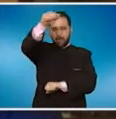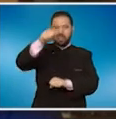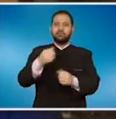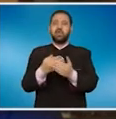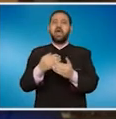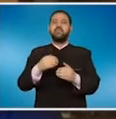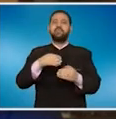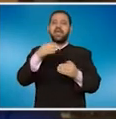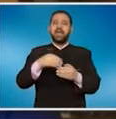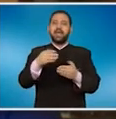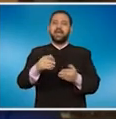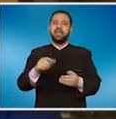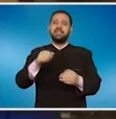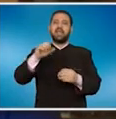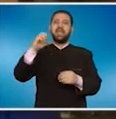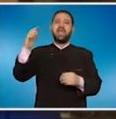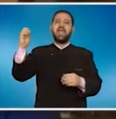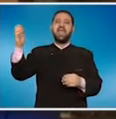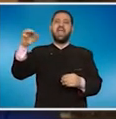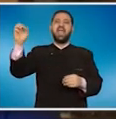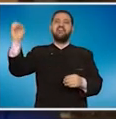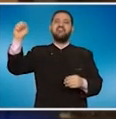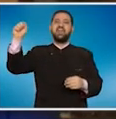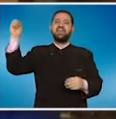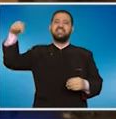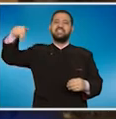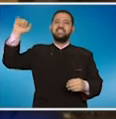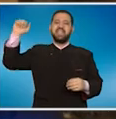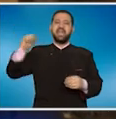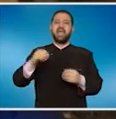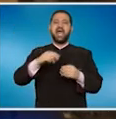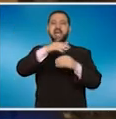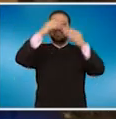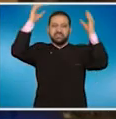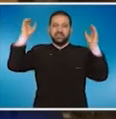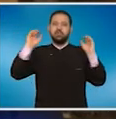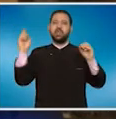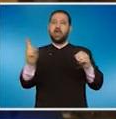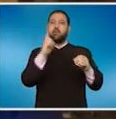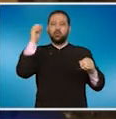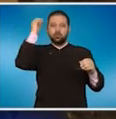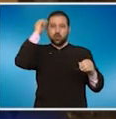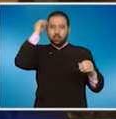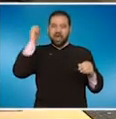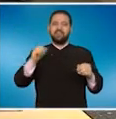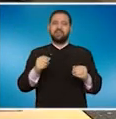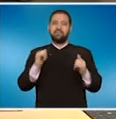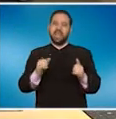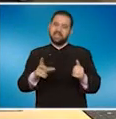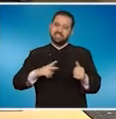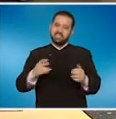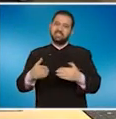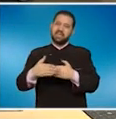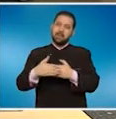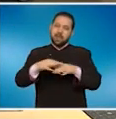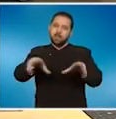către Efeseni a Sfântului Apostol Pavel, în capitolul 6, versetele 11 la 17. Este alături de mine